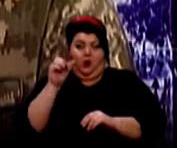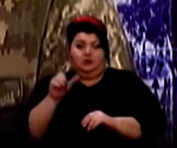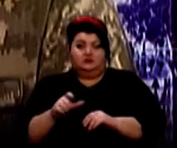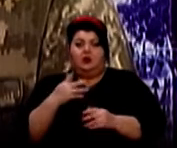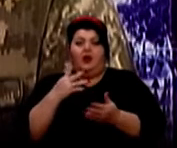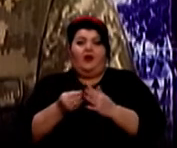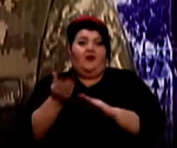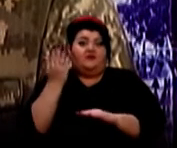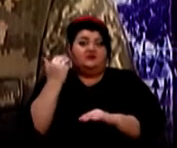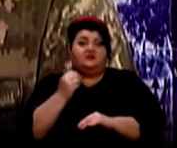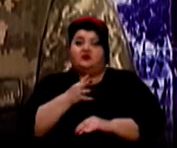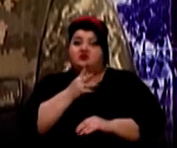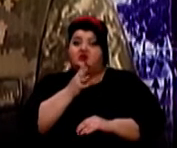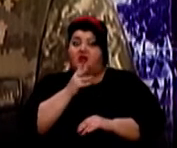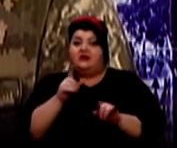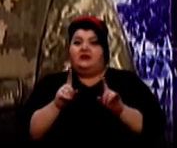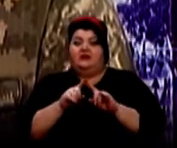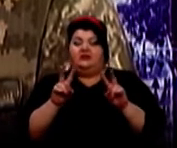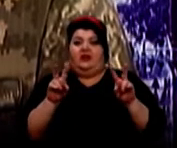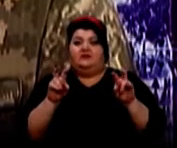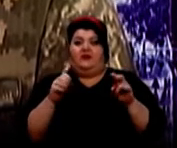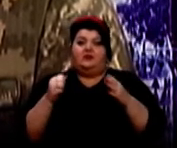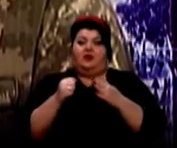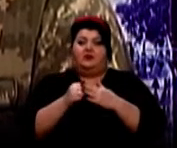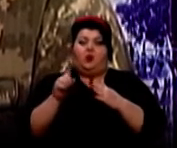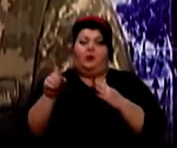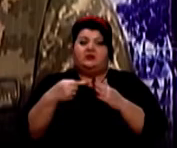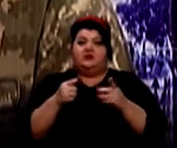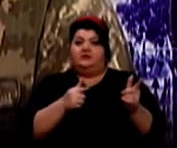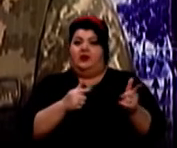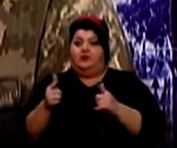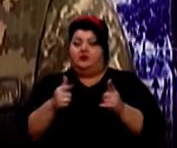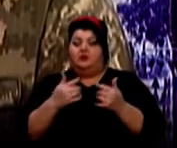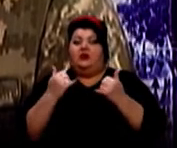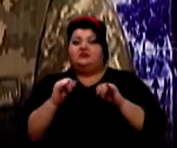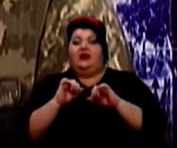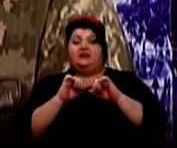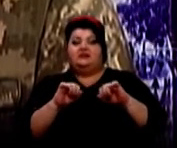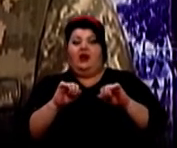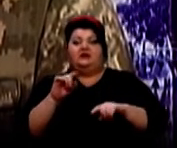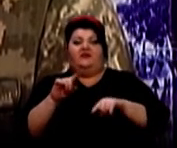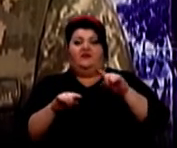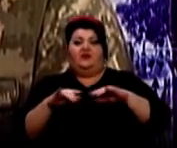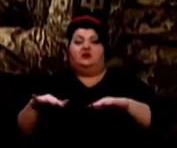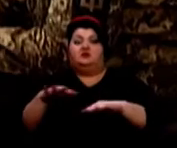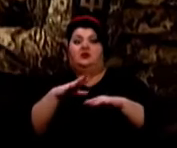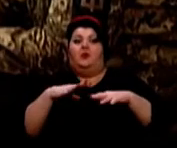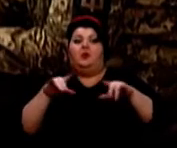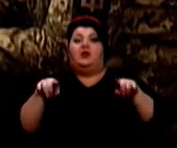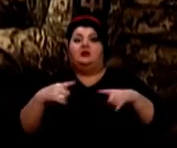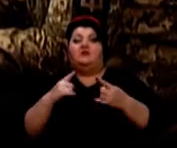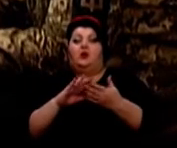свій час так звана допризовна підготовка, а зараз предмет захист вітчизни, були створені умови, коли вона